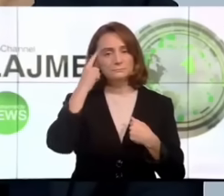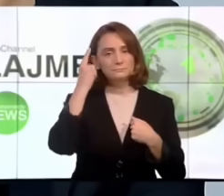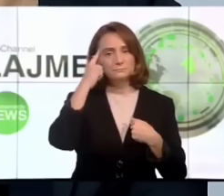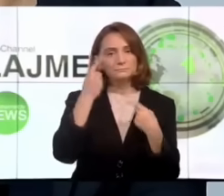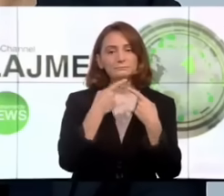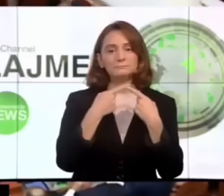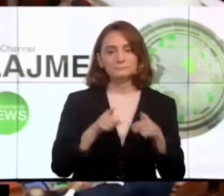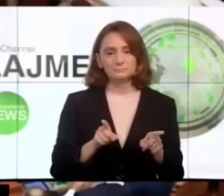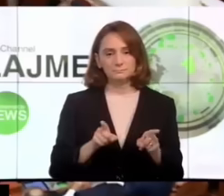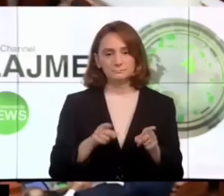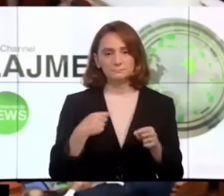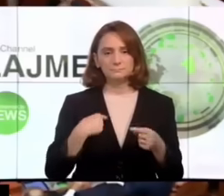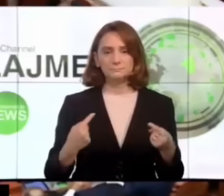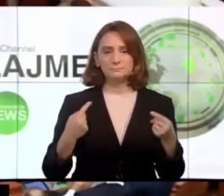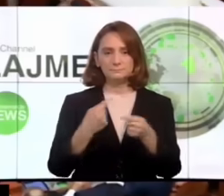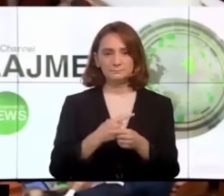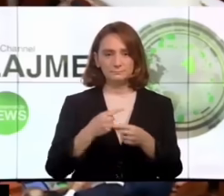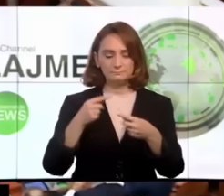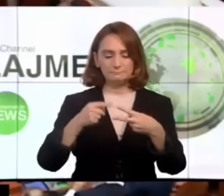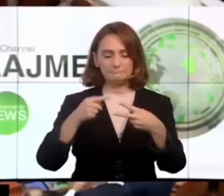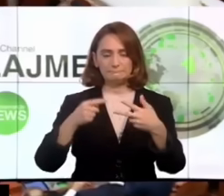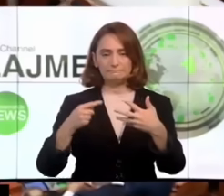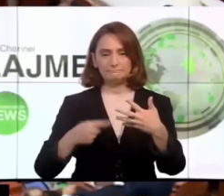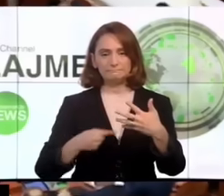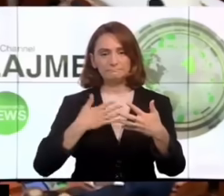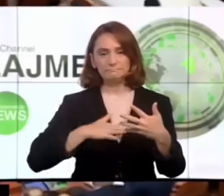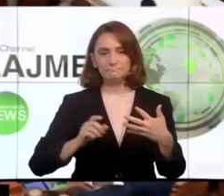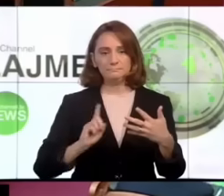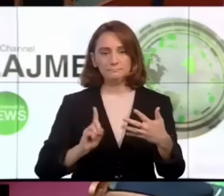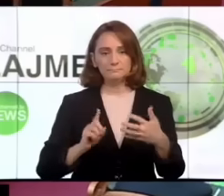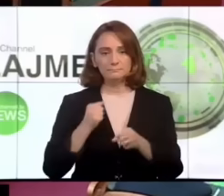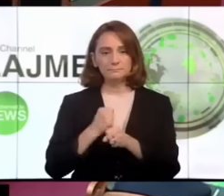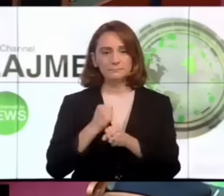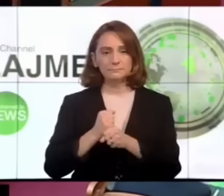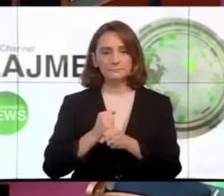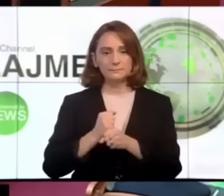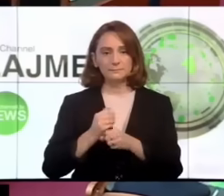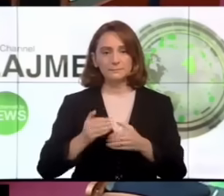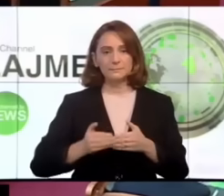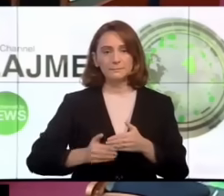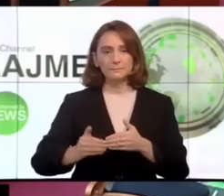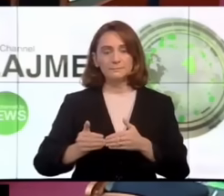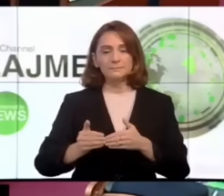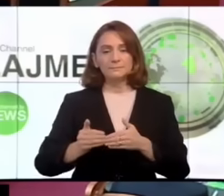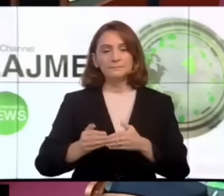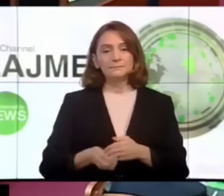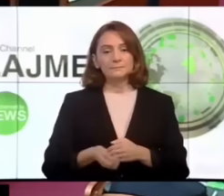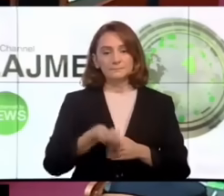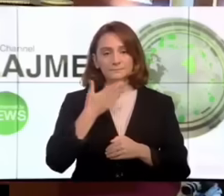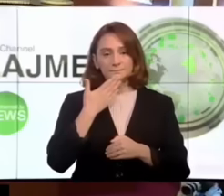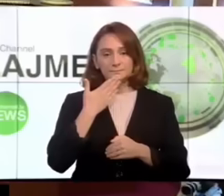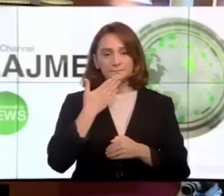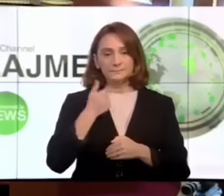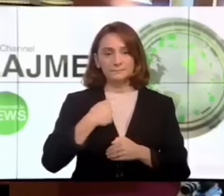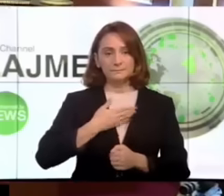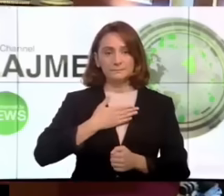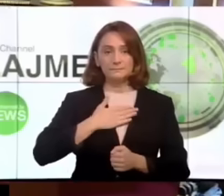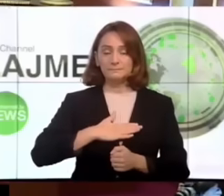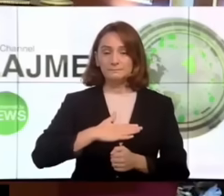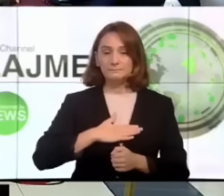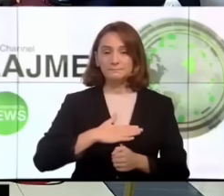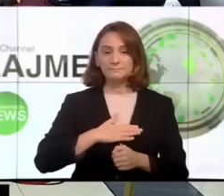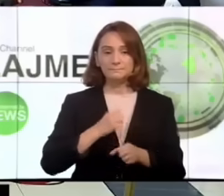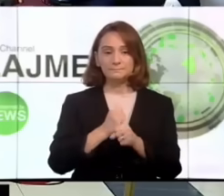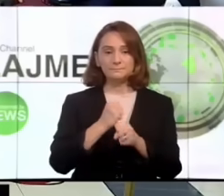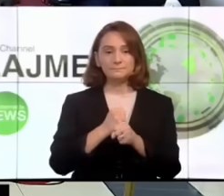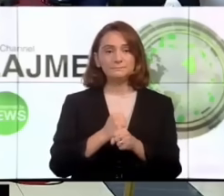për shumë gjëra. Megjithëse numrat nuk janë anën e tyre, brenda sallës së kuvendit do të funksionojnë si grup i bashkuar, por plani i tyre shkon